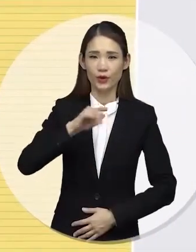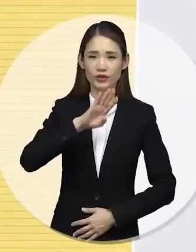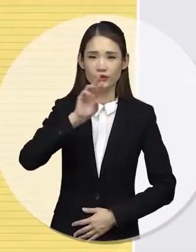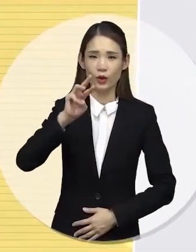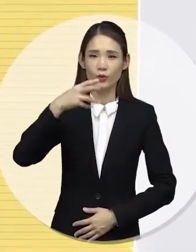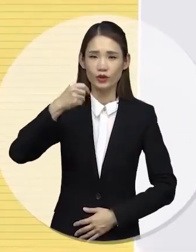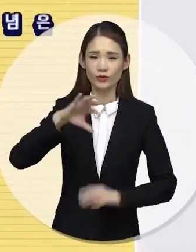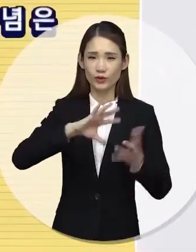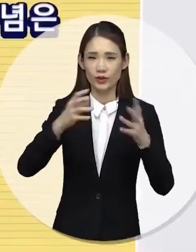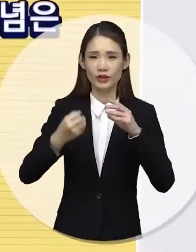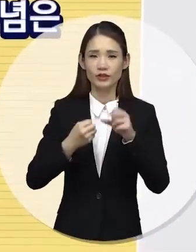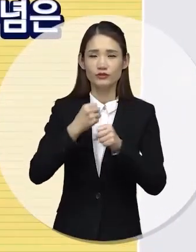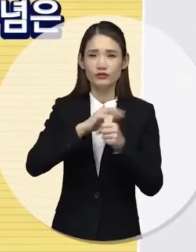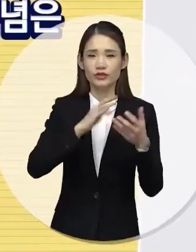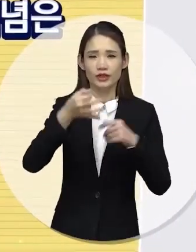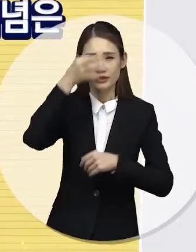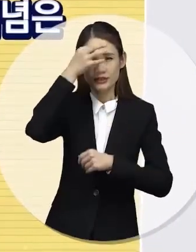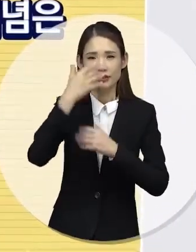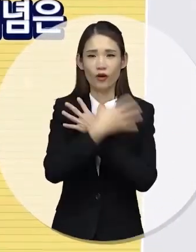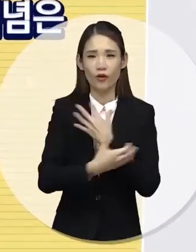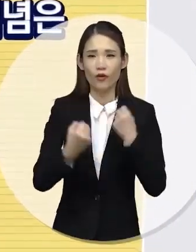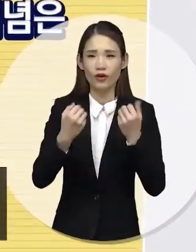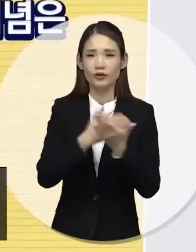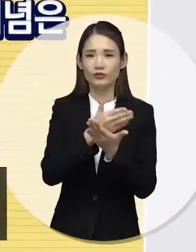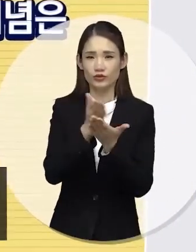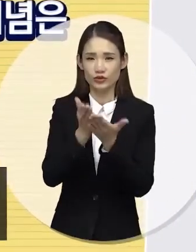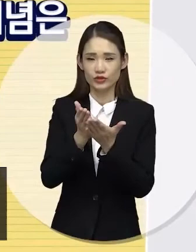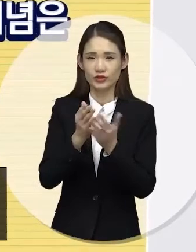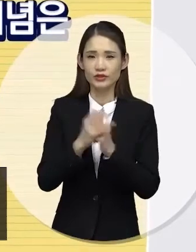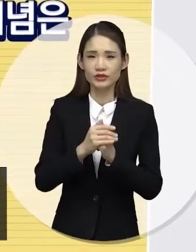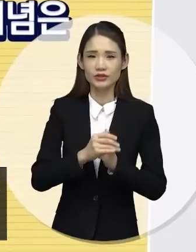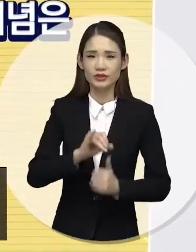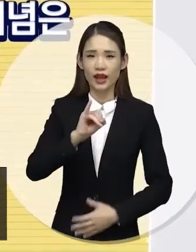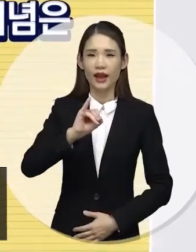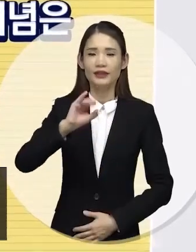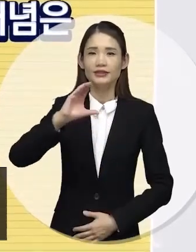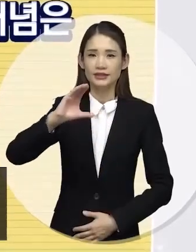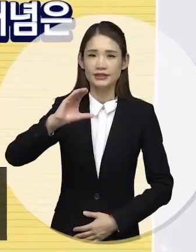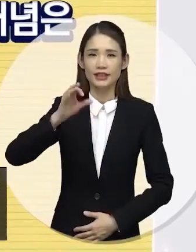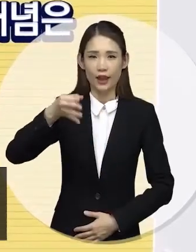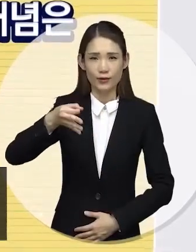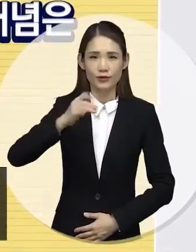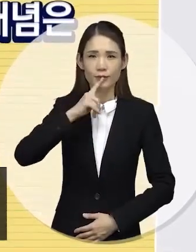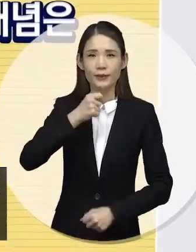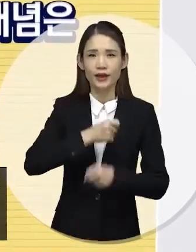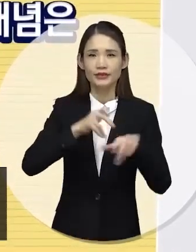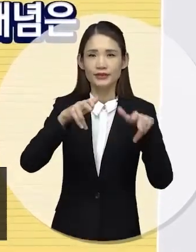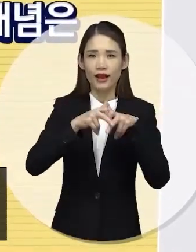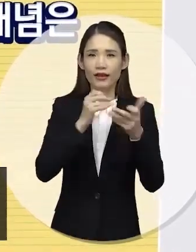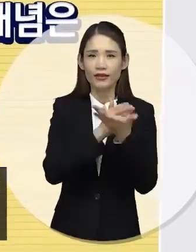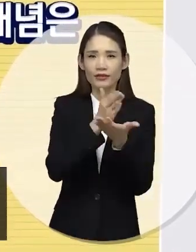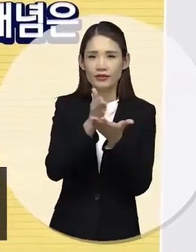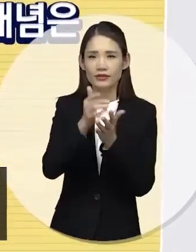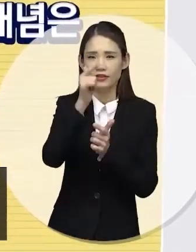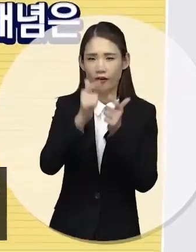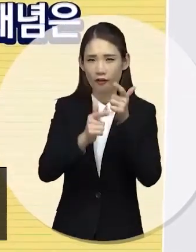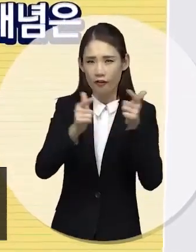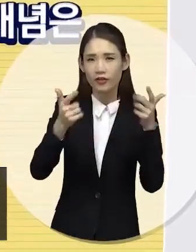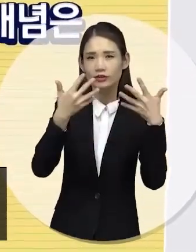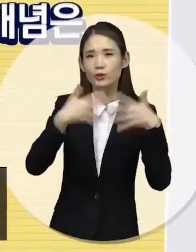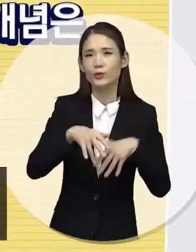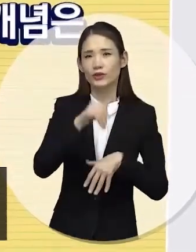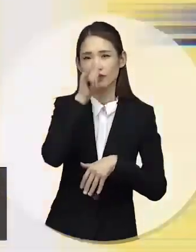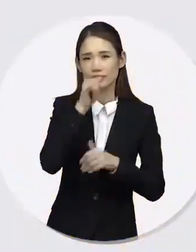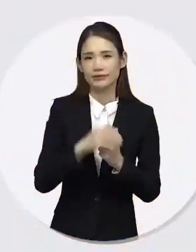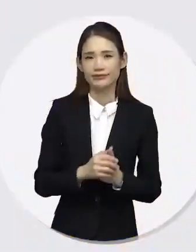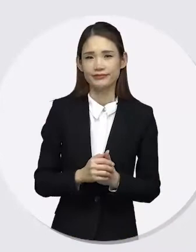세계보건기구가 개발한 국제기능 장애 건강분류, 즉 ICF에서 말하는 장애의 개념은 다양한 요인들을 고려하고